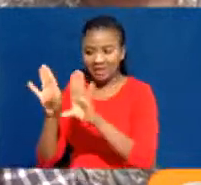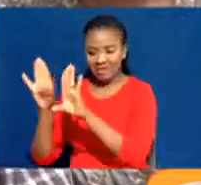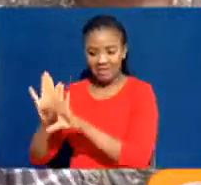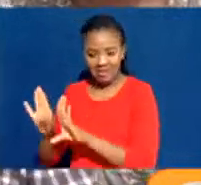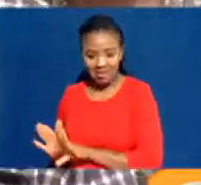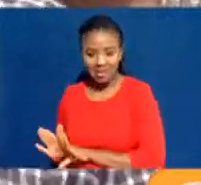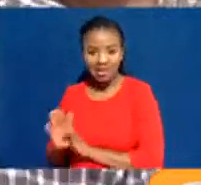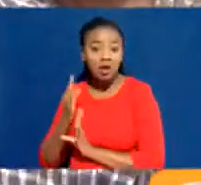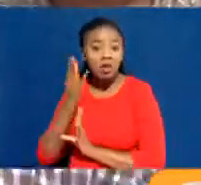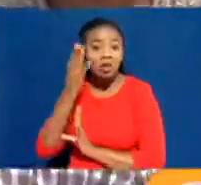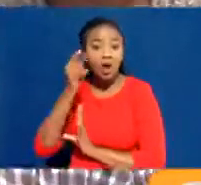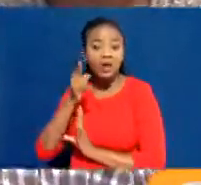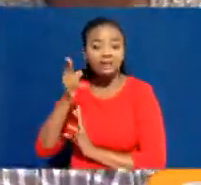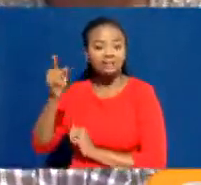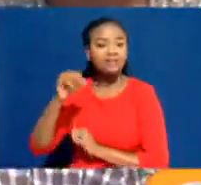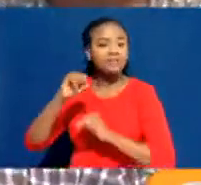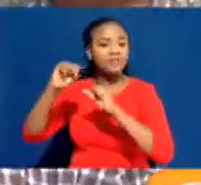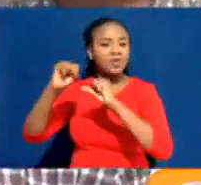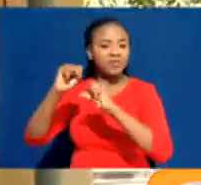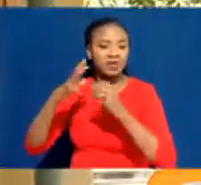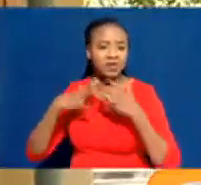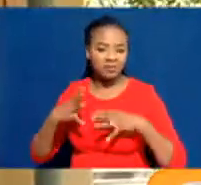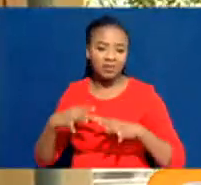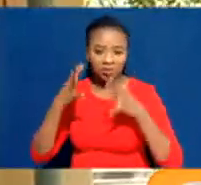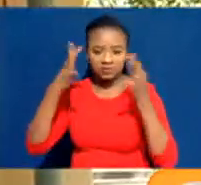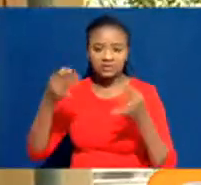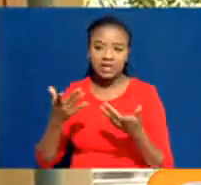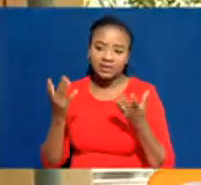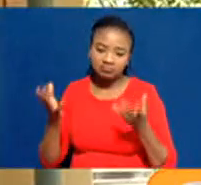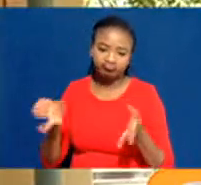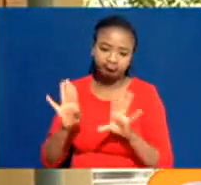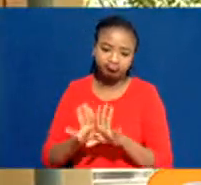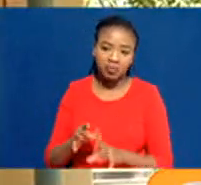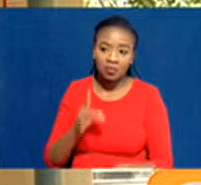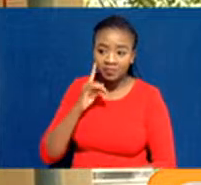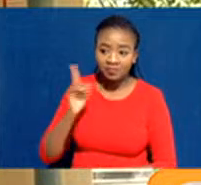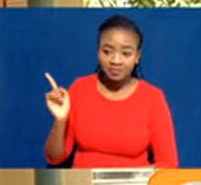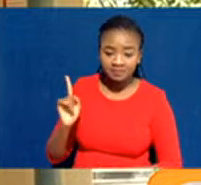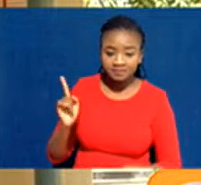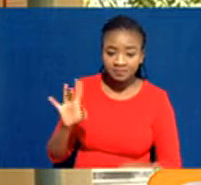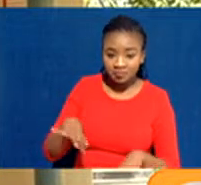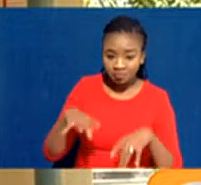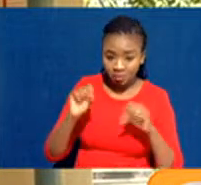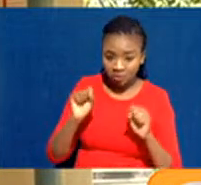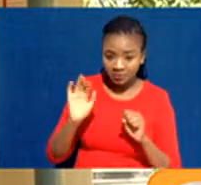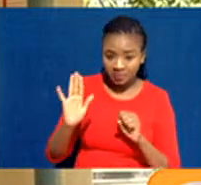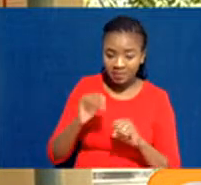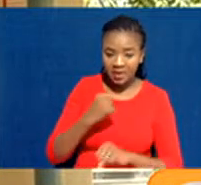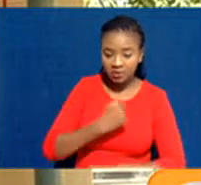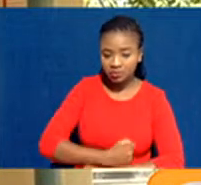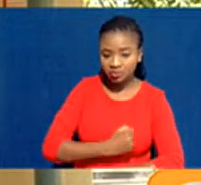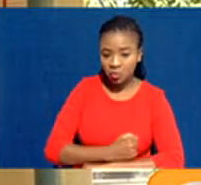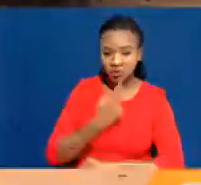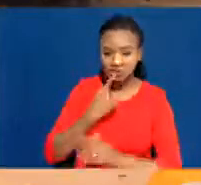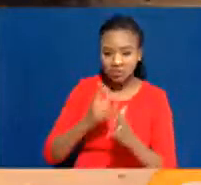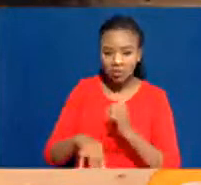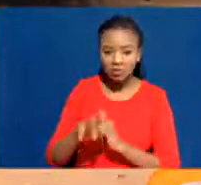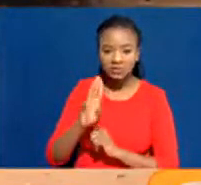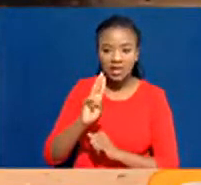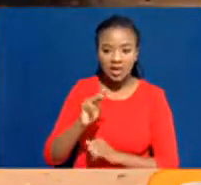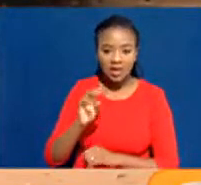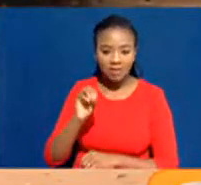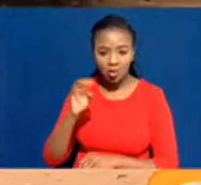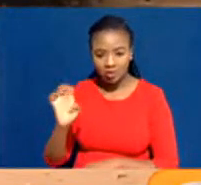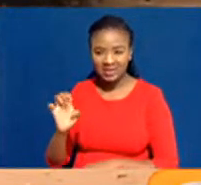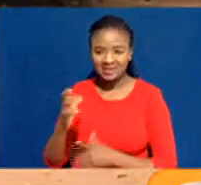wakuu wa nini elimu wameamua kufunga shule. Kulingana na mwalimu mkuu wa chuo hicho Peter Magoshi, wizara ya elimu ilipunguza ruzuku